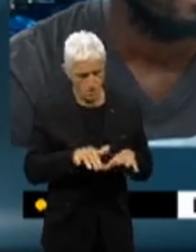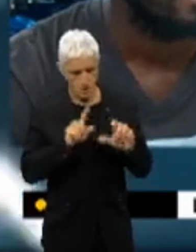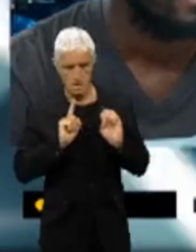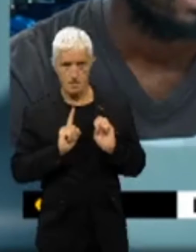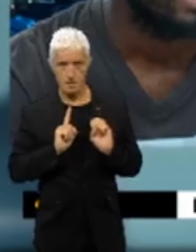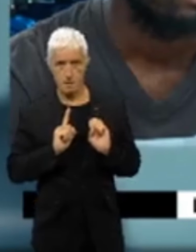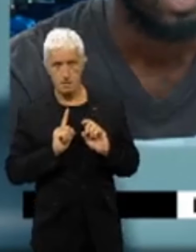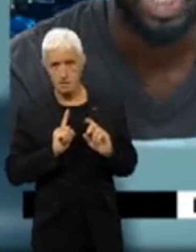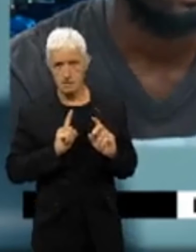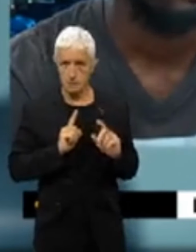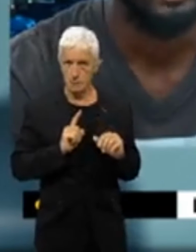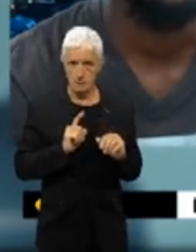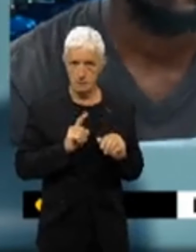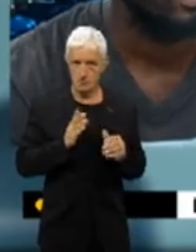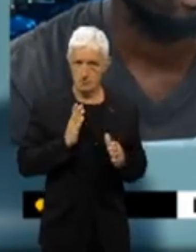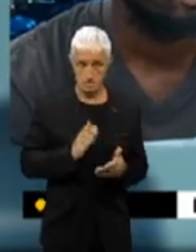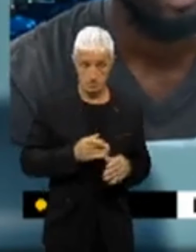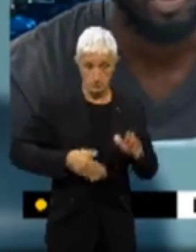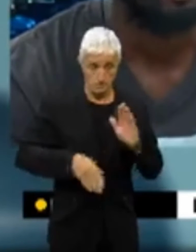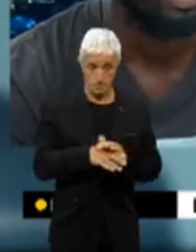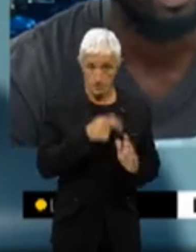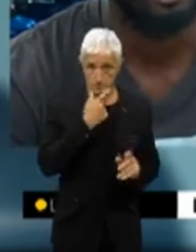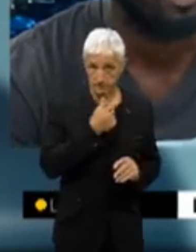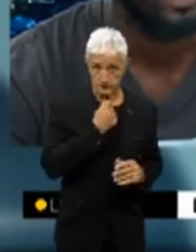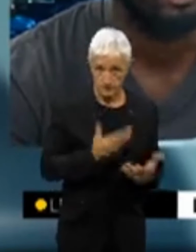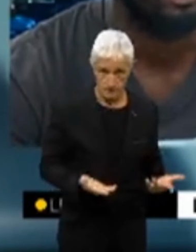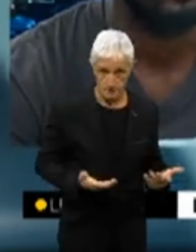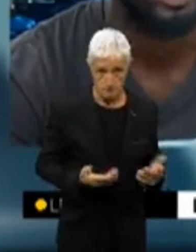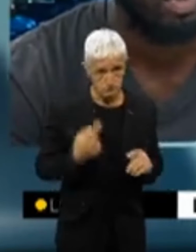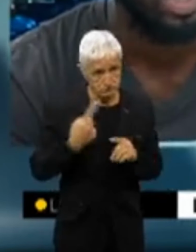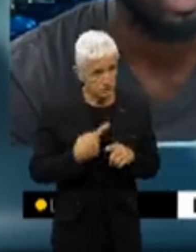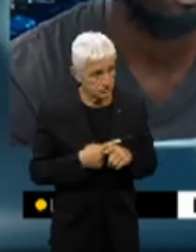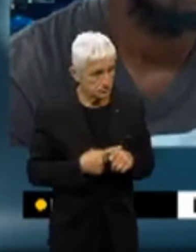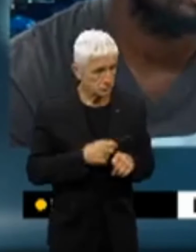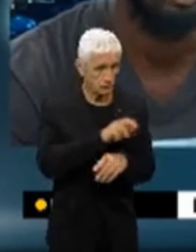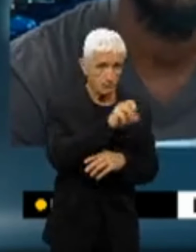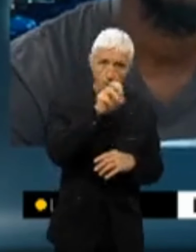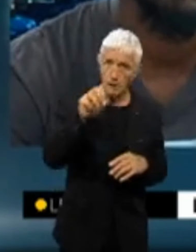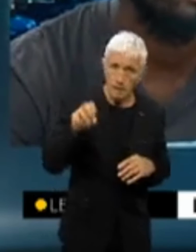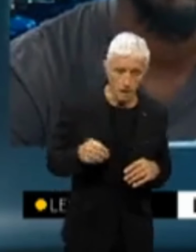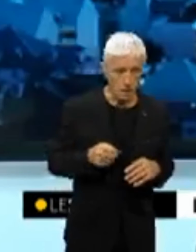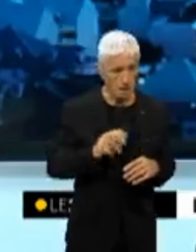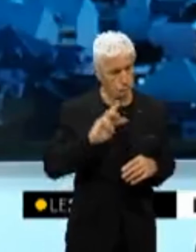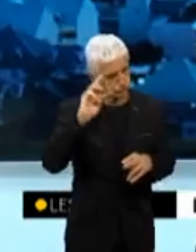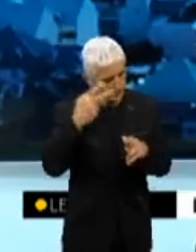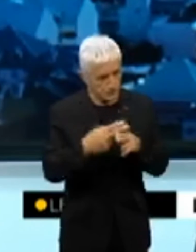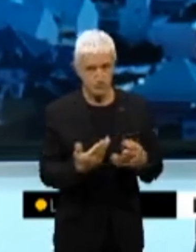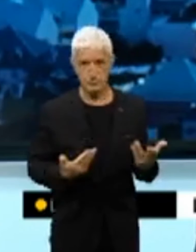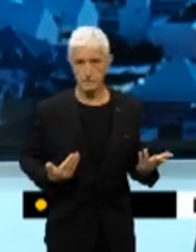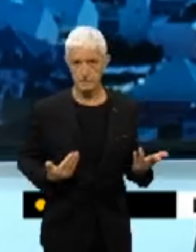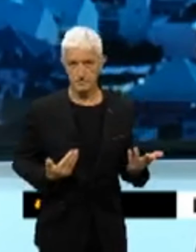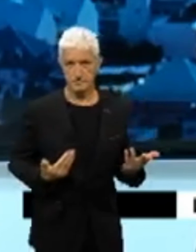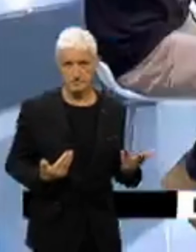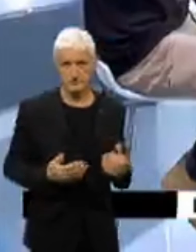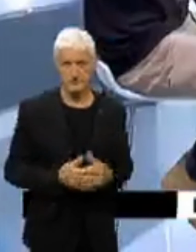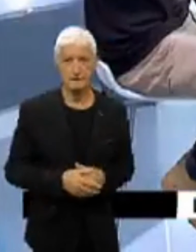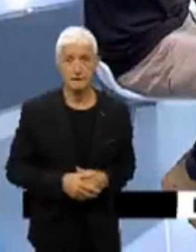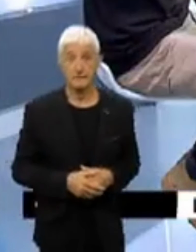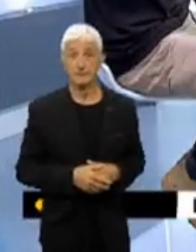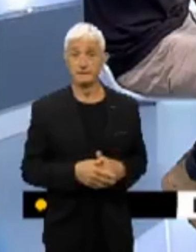confort. Et non, c'est vrai qu'au début, c'était pas évident. Mais au fur et à mesure, en fait, de ces voyages, c'est devenu une habitude. C'est devenu